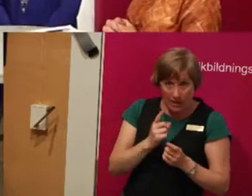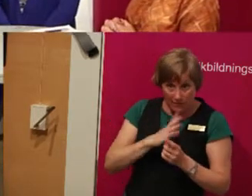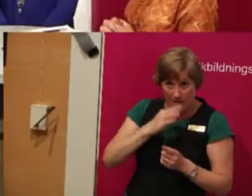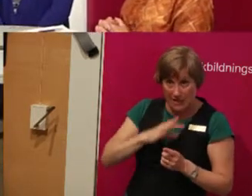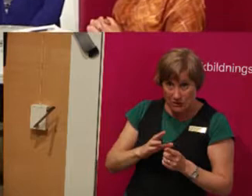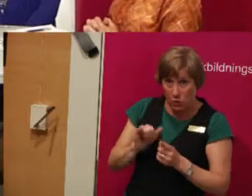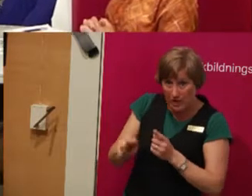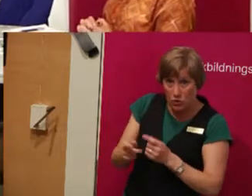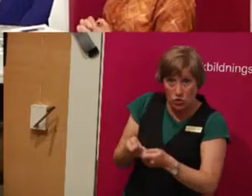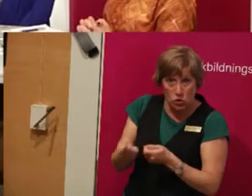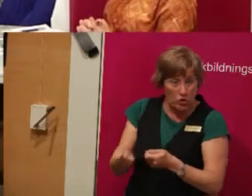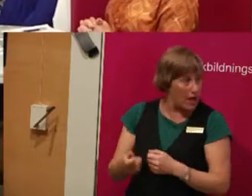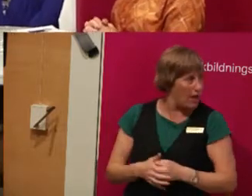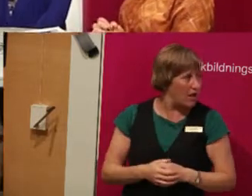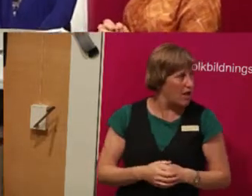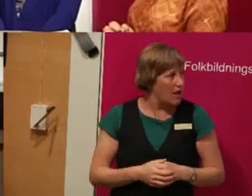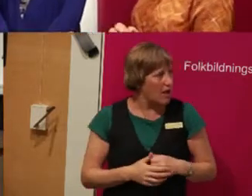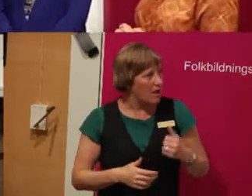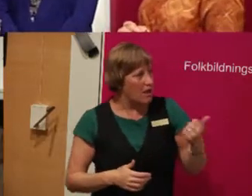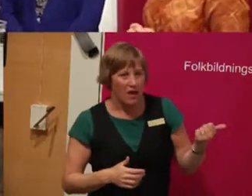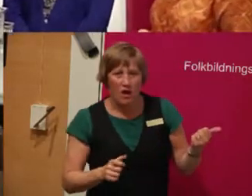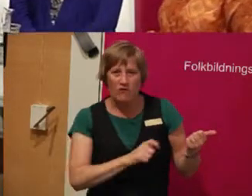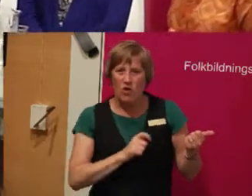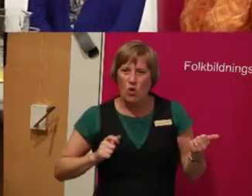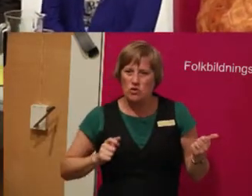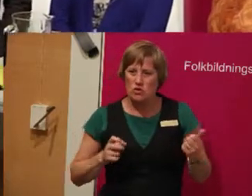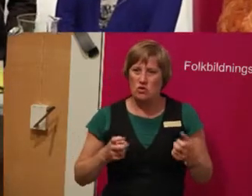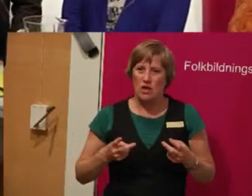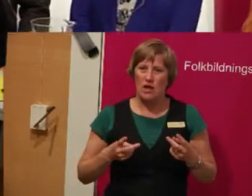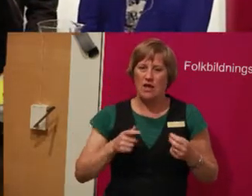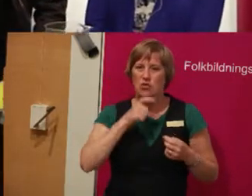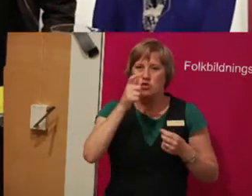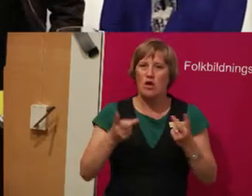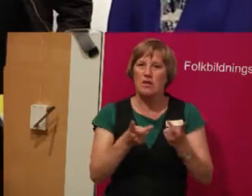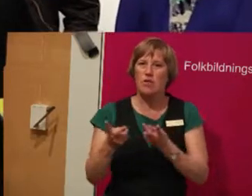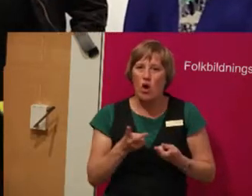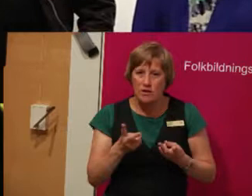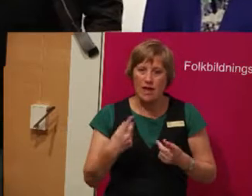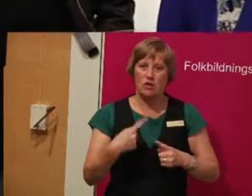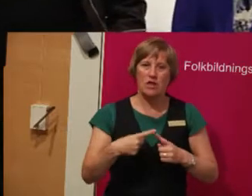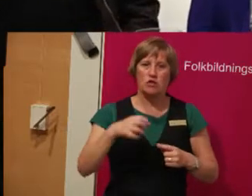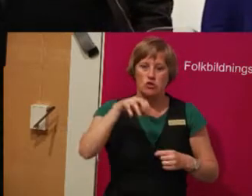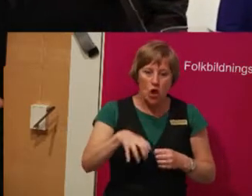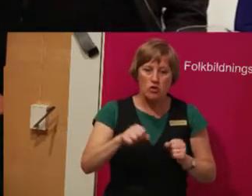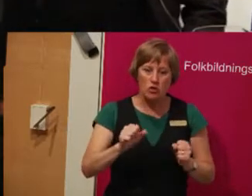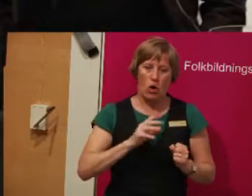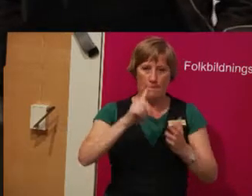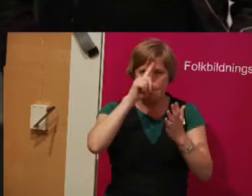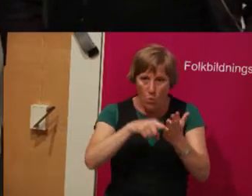Alltså för oss så socialdemokrater så var det väldigt tydliga med det att staten ska sätta upp mål och syfte med varför